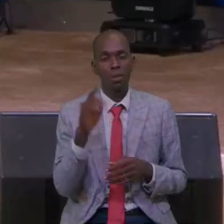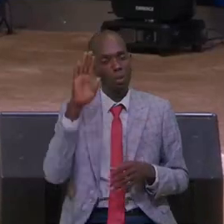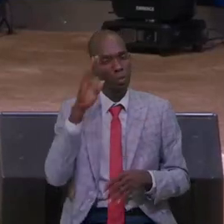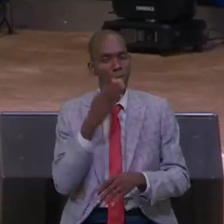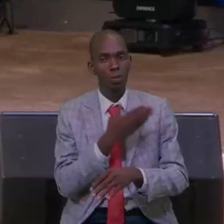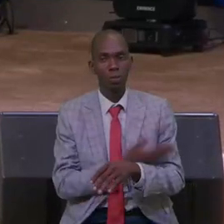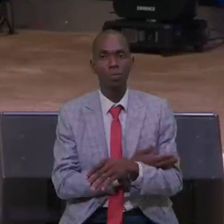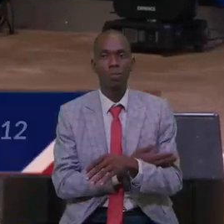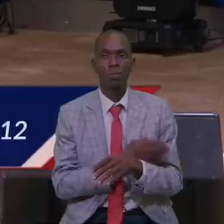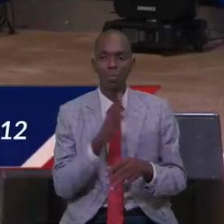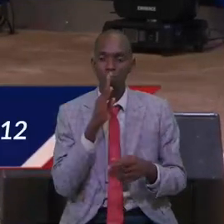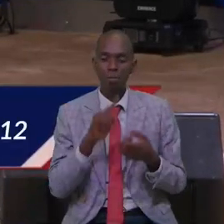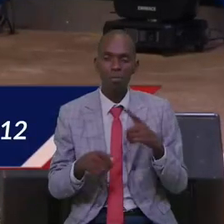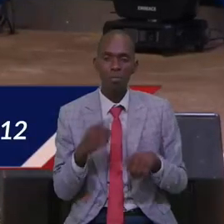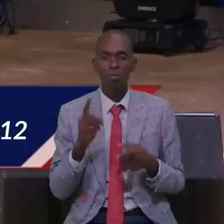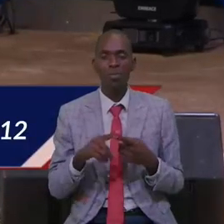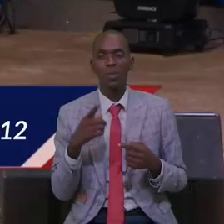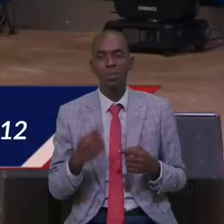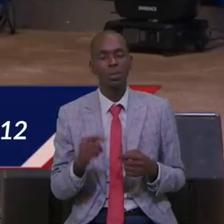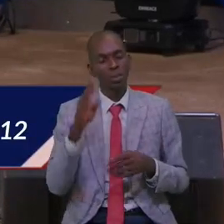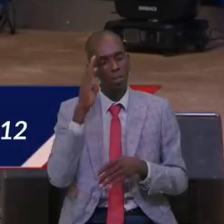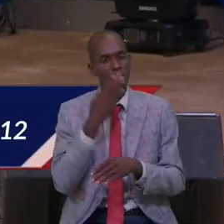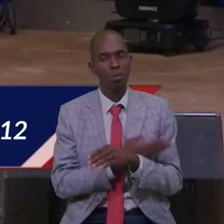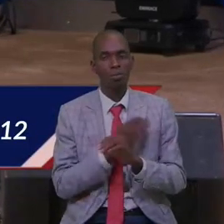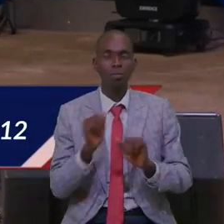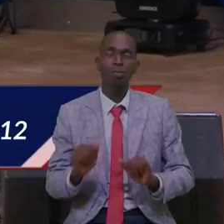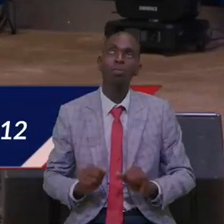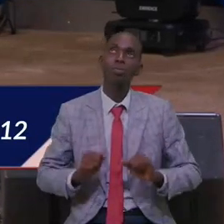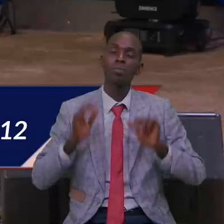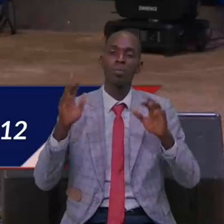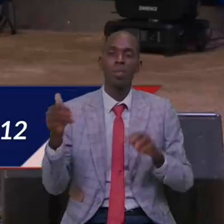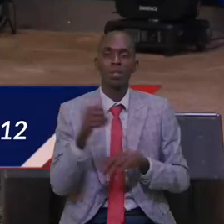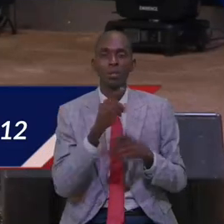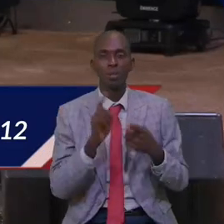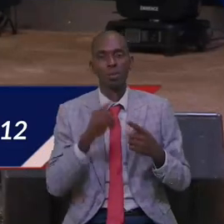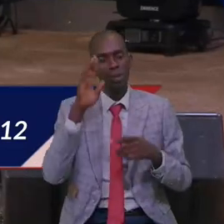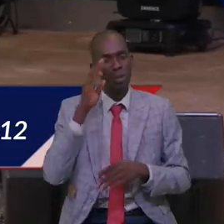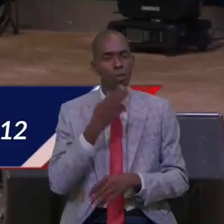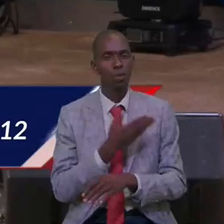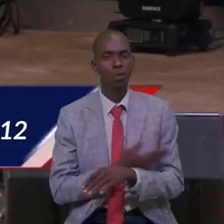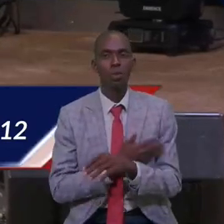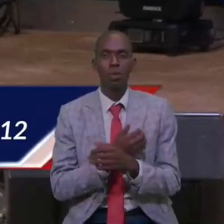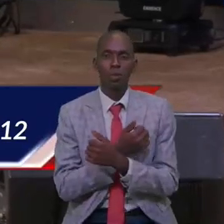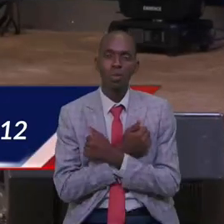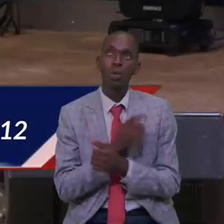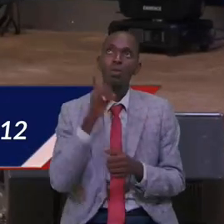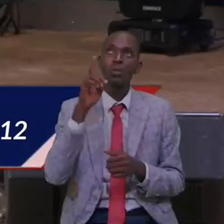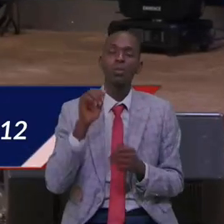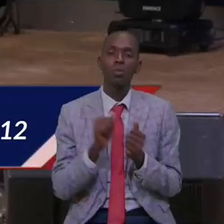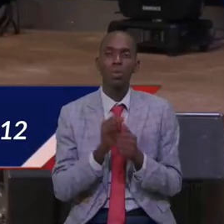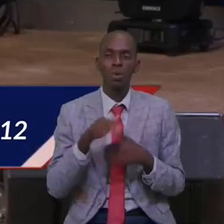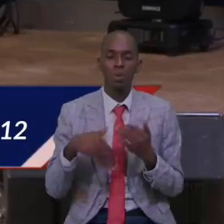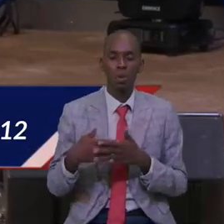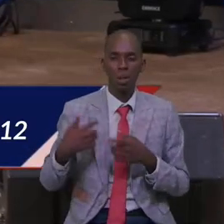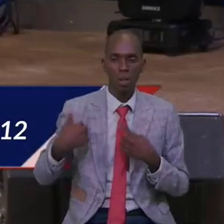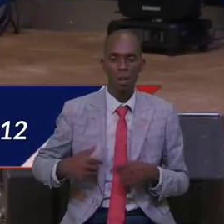Faites du Fils votre ami. Alors prêtez fidélité et allégeance au Fils. Donnez-lui votre cœur, votre esprit,